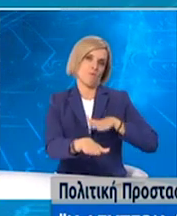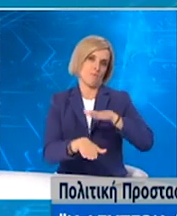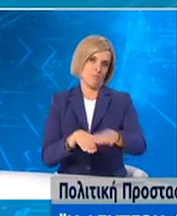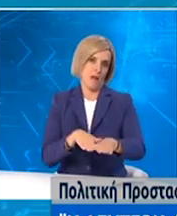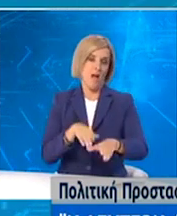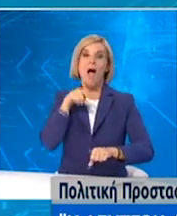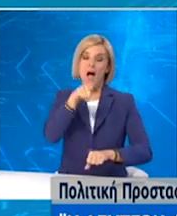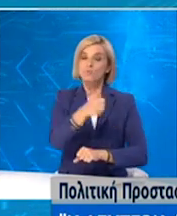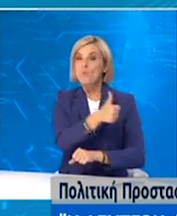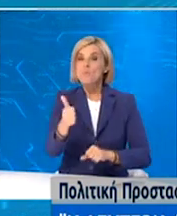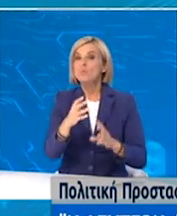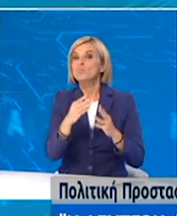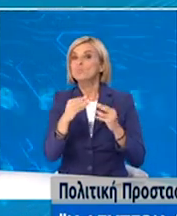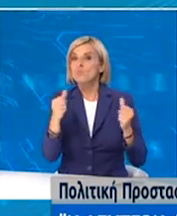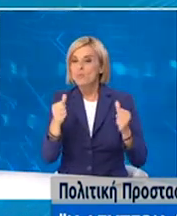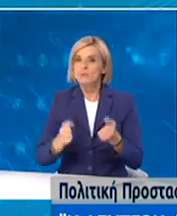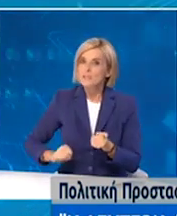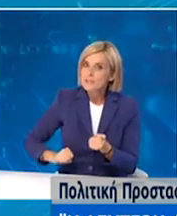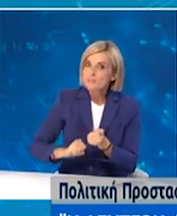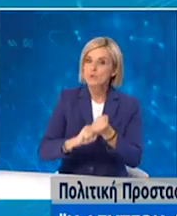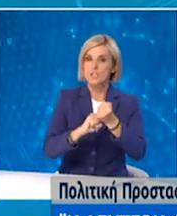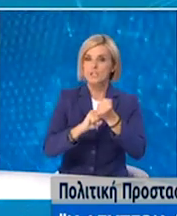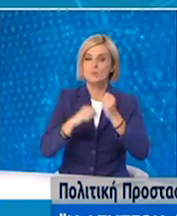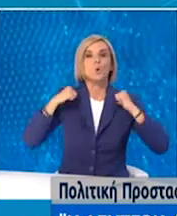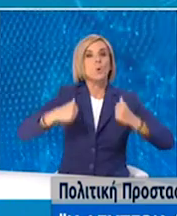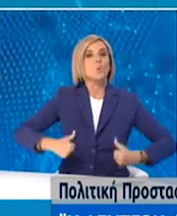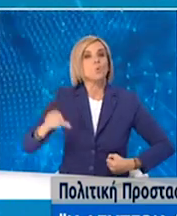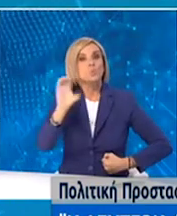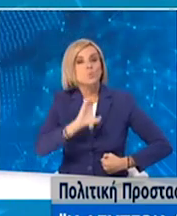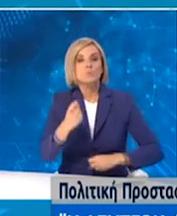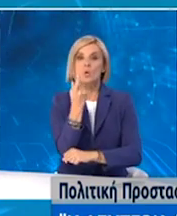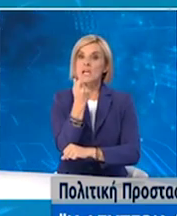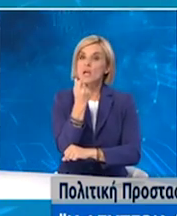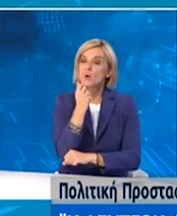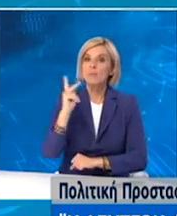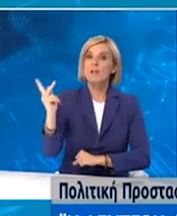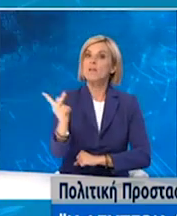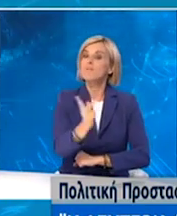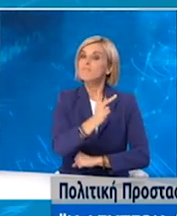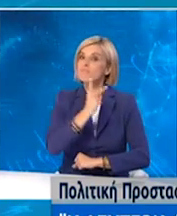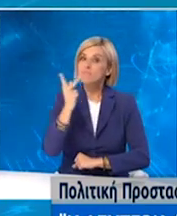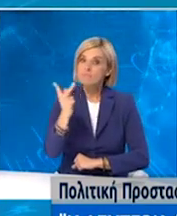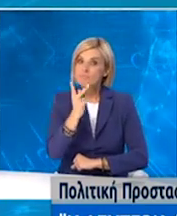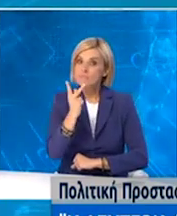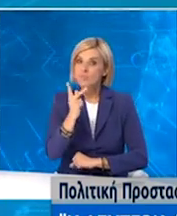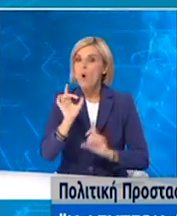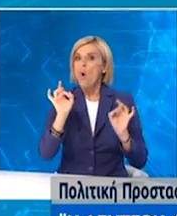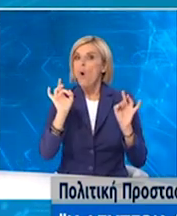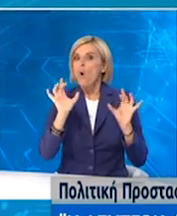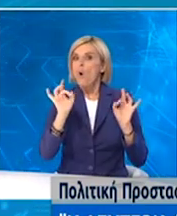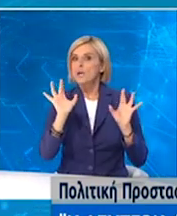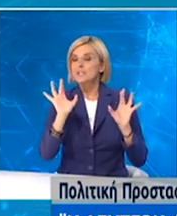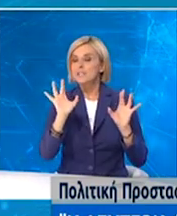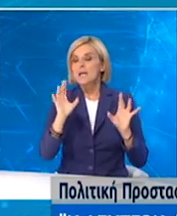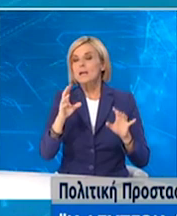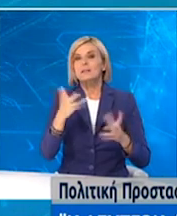είναι ο μόνος τρόπος να ενισχύσουμε τον τουρισμό μας, την οικονομία μας, την ίδια την κοινωνία μας, χωρίς καμία έκπτωση στη δημόσια